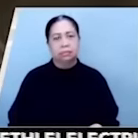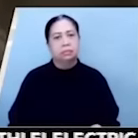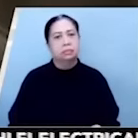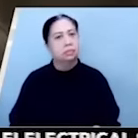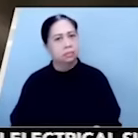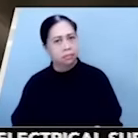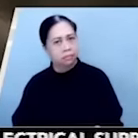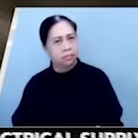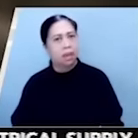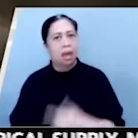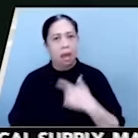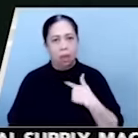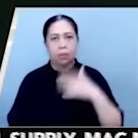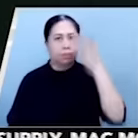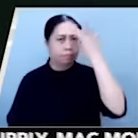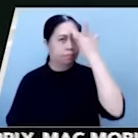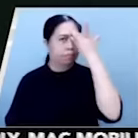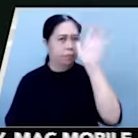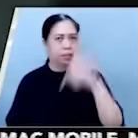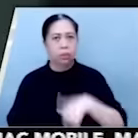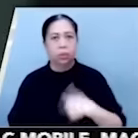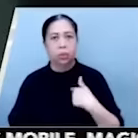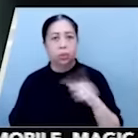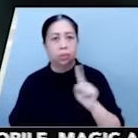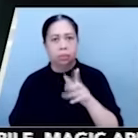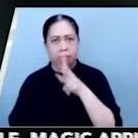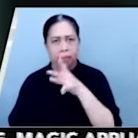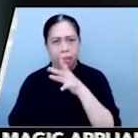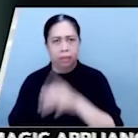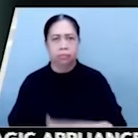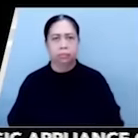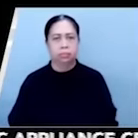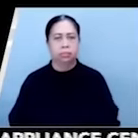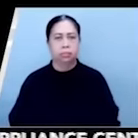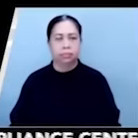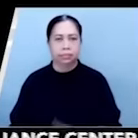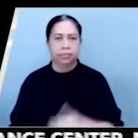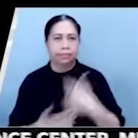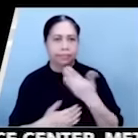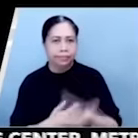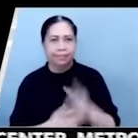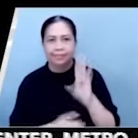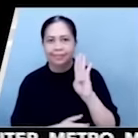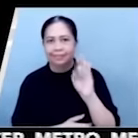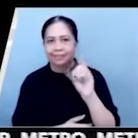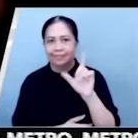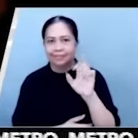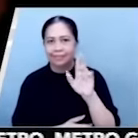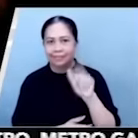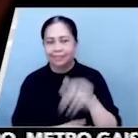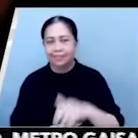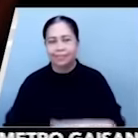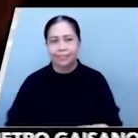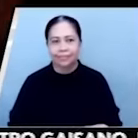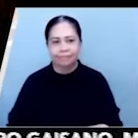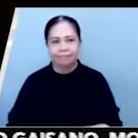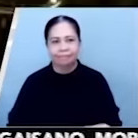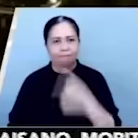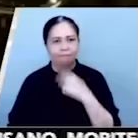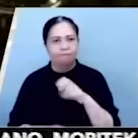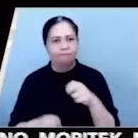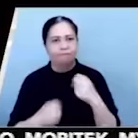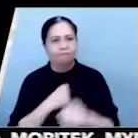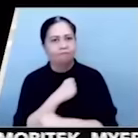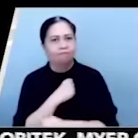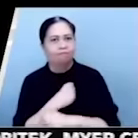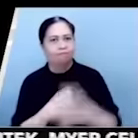magiging magaling talaga akong ina. Tessa Fajardo ng Bolera. Ang dito, at walang sino man ang makakaagaw nito sa akin!